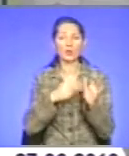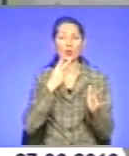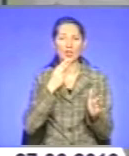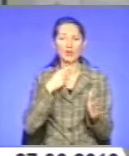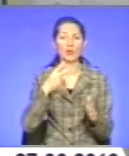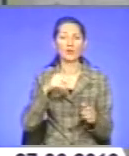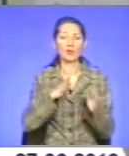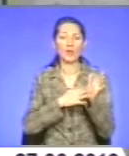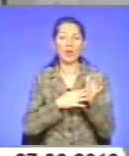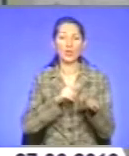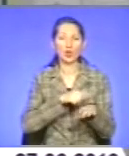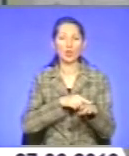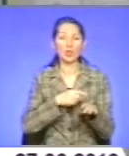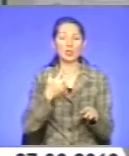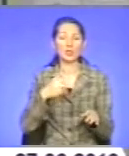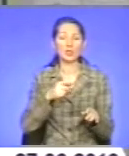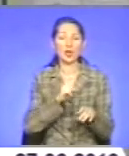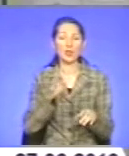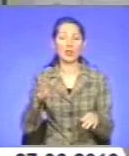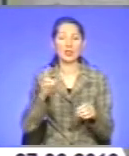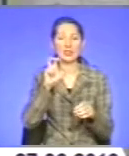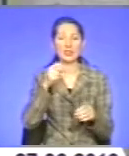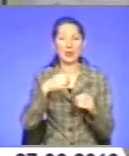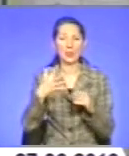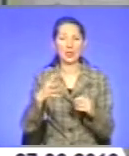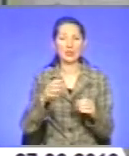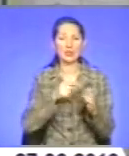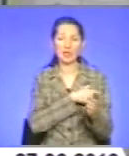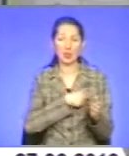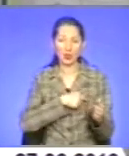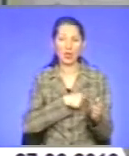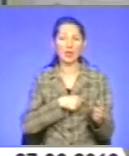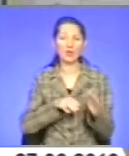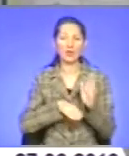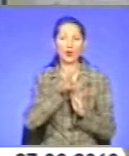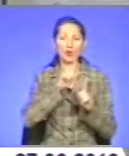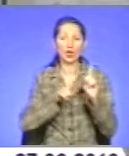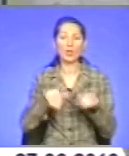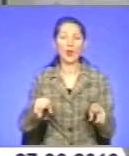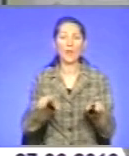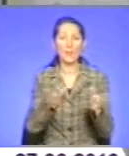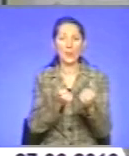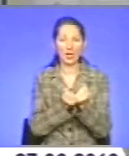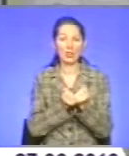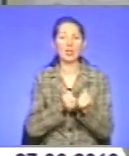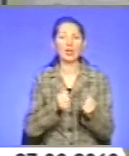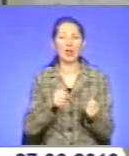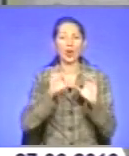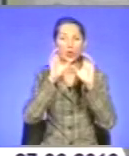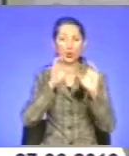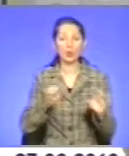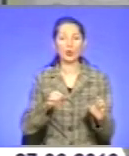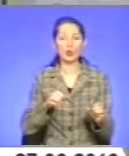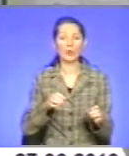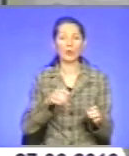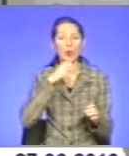годині 30 хвилин 315 депутатів Верховної Ради України все-таки прийняли Конституцію України на 5-му році незалежності України.